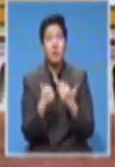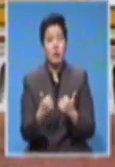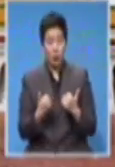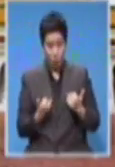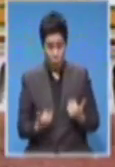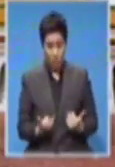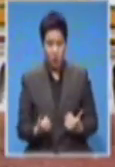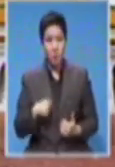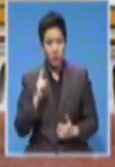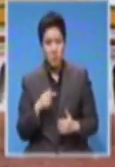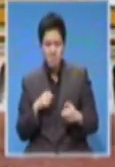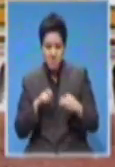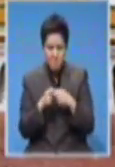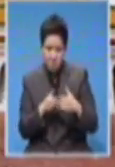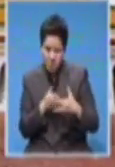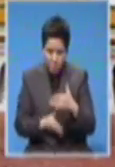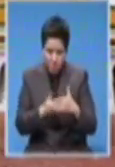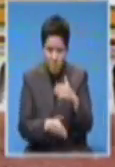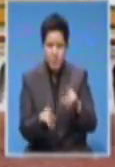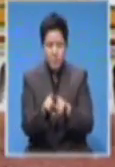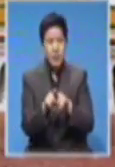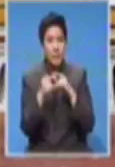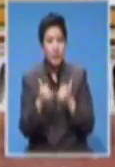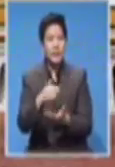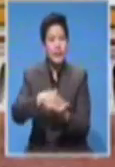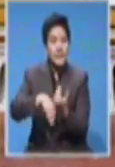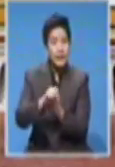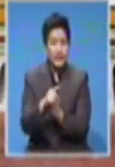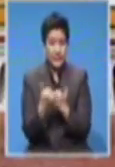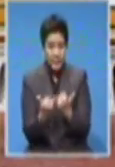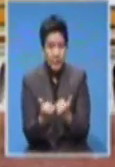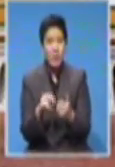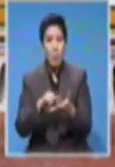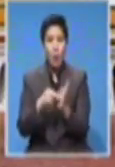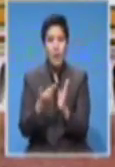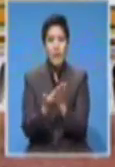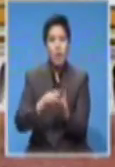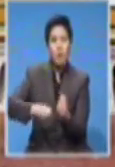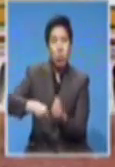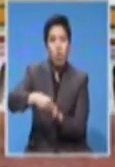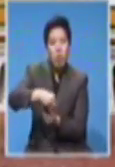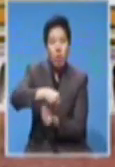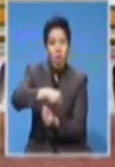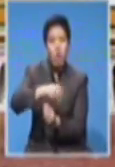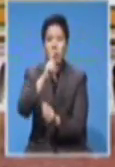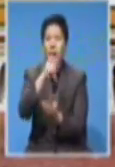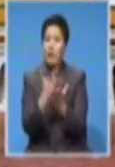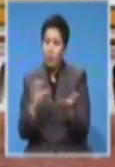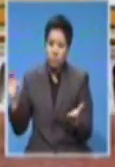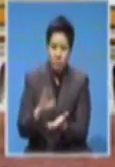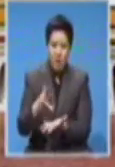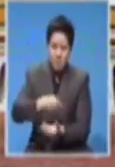างนี้มันก็อาจจะต้องเผชิญกับสถานการณ์แบบนี้คือเศรษฐกิจมันอาจจะเงินหมุนเวียนมันหายไปมันขาดไปนะรัฐบ